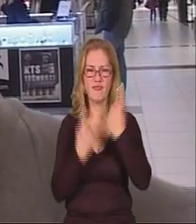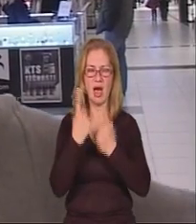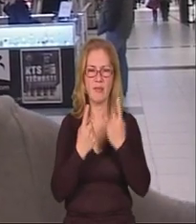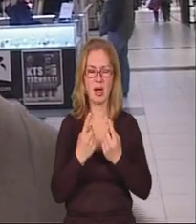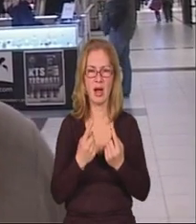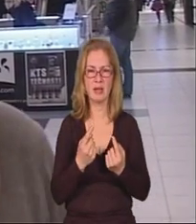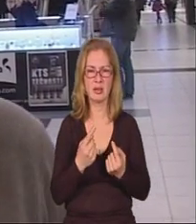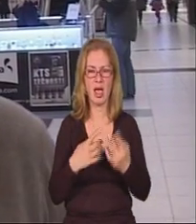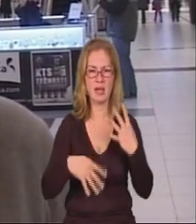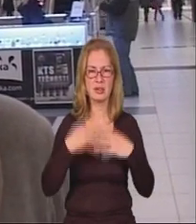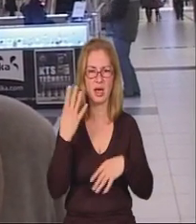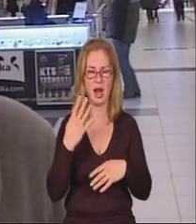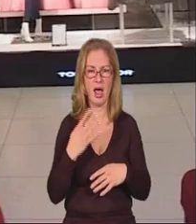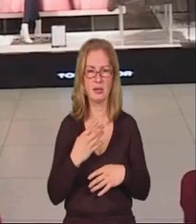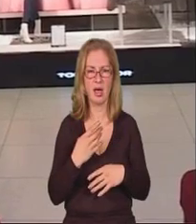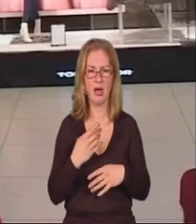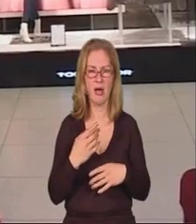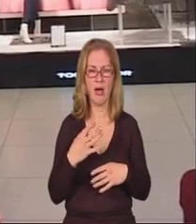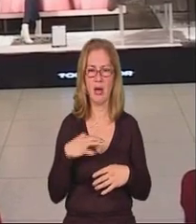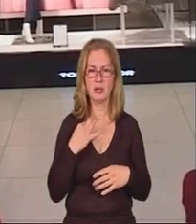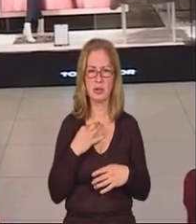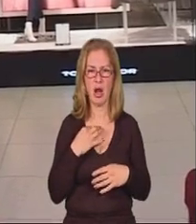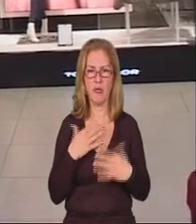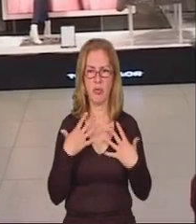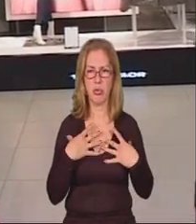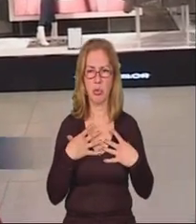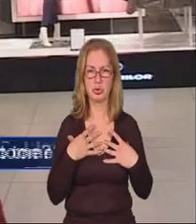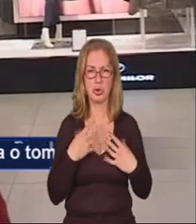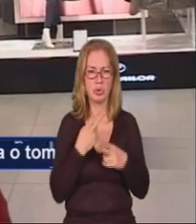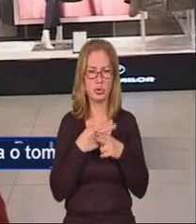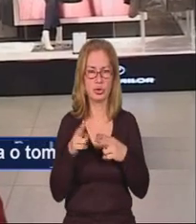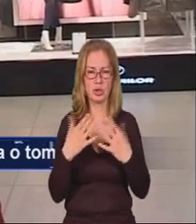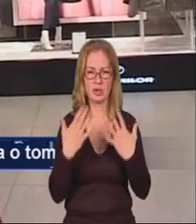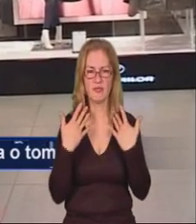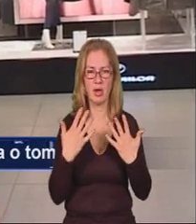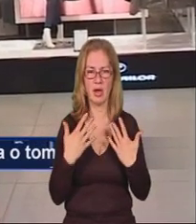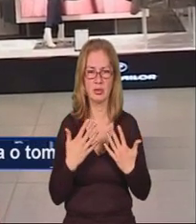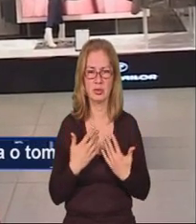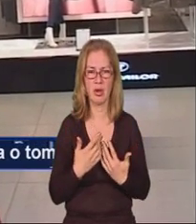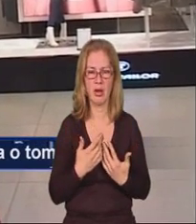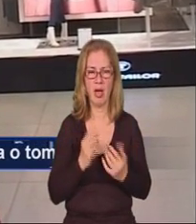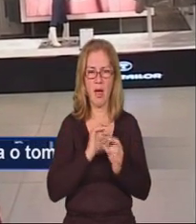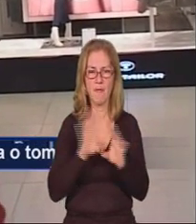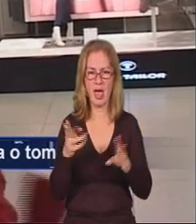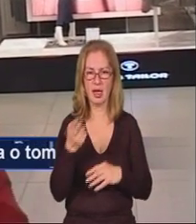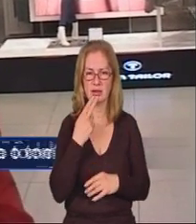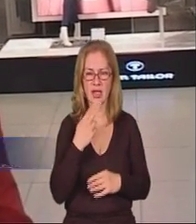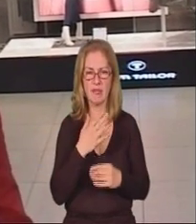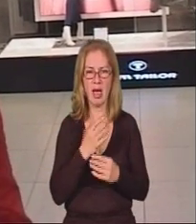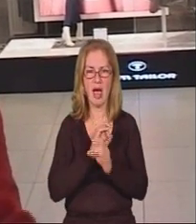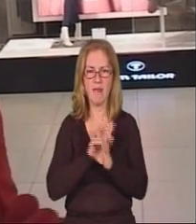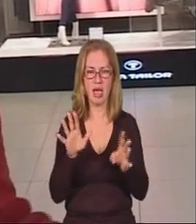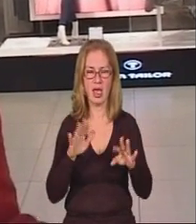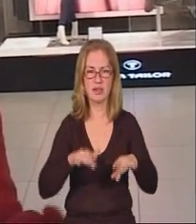izmeštati fabrike iz centra grada. Na zdravlje pluća, pa čist vazduh. Mislim, to je najosnovnije. Bez